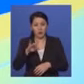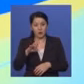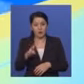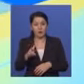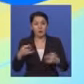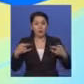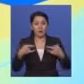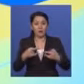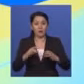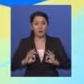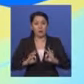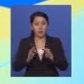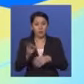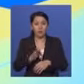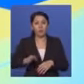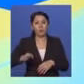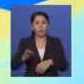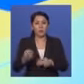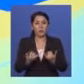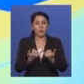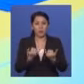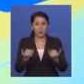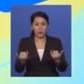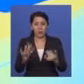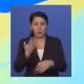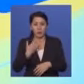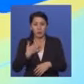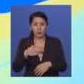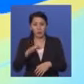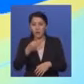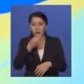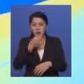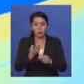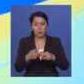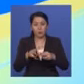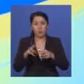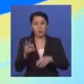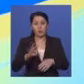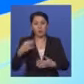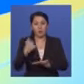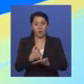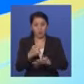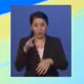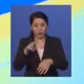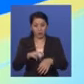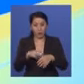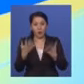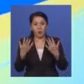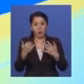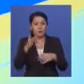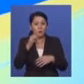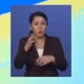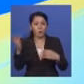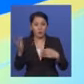Ғани Нығметов тікелей эфирде мәлімдеді. Облыстағы жағдайды бірқалыпты деуге әлі ерте, сондықтан облыстың бас санитарлық дәрігері